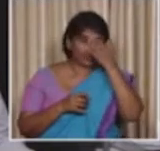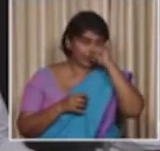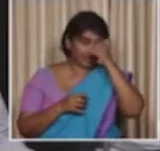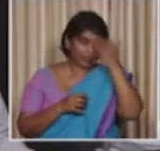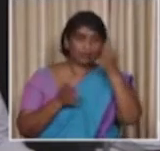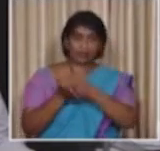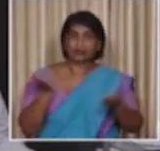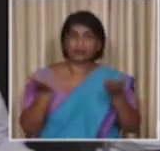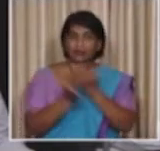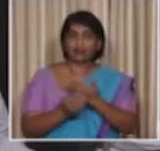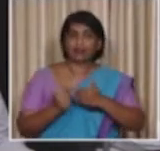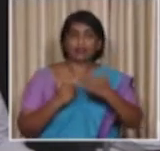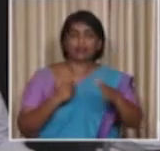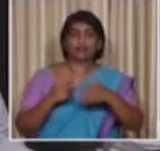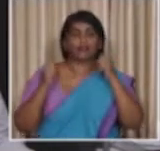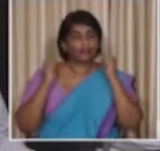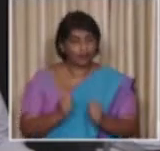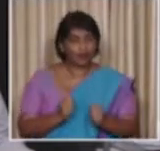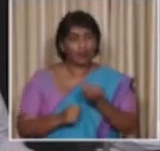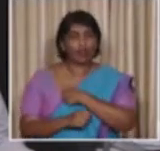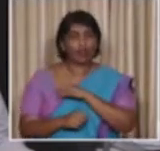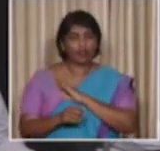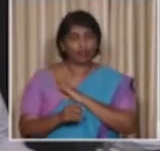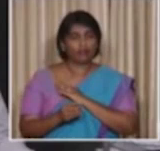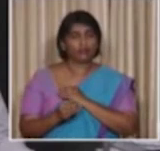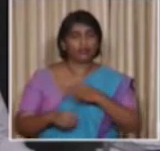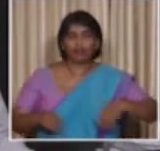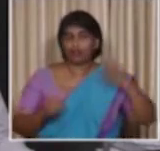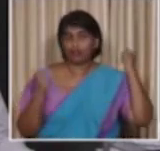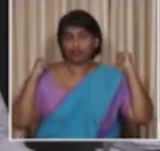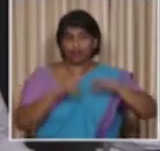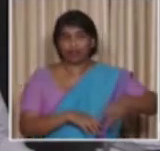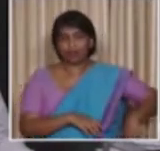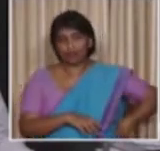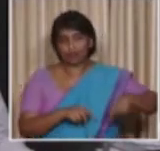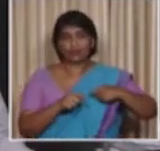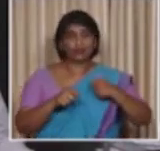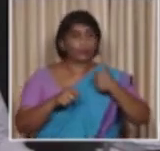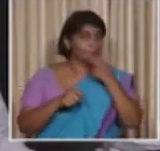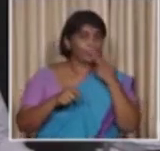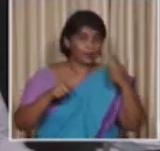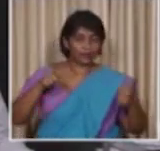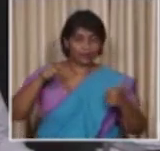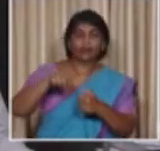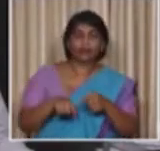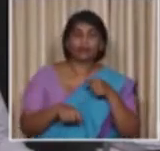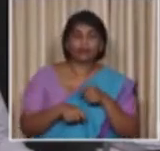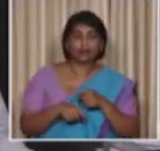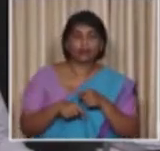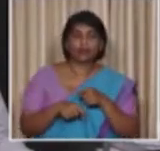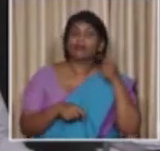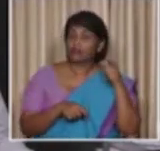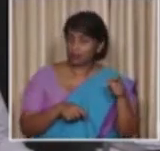ගිවිසුම ගේට්ටුවෙන් එළියට ඇවිල්ලා එතන වාඩි වෙලා හිටපු හාමුදුරුවෝ ඉන්න තැන කෝට් එකේ සාක්කුවෙන් අරගෙන ලයිටරේ අරගෙන ගිනි තිබ්බේ. මොකද